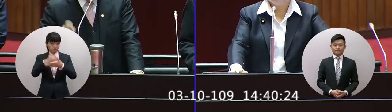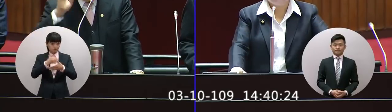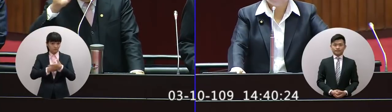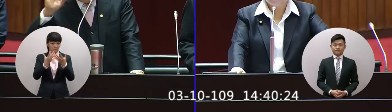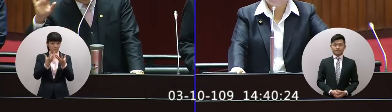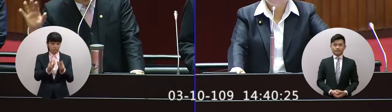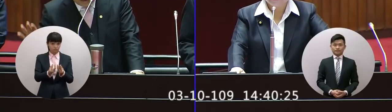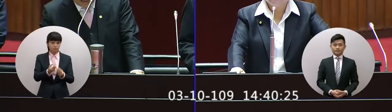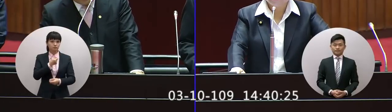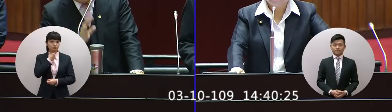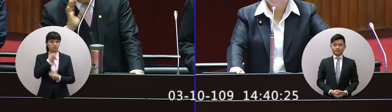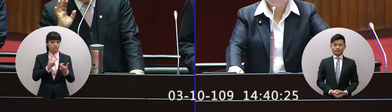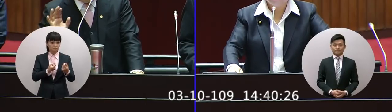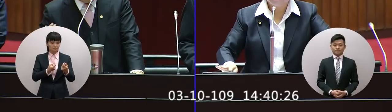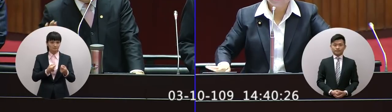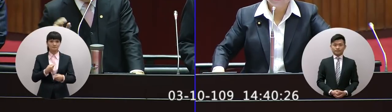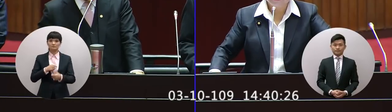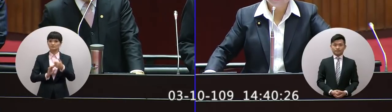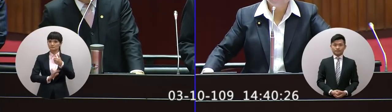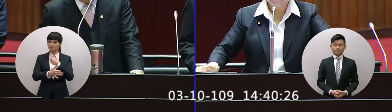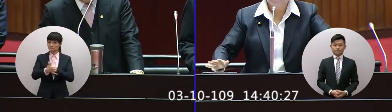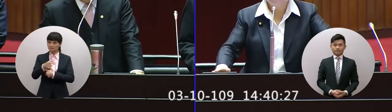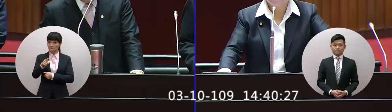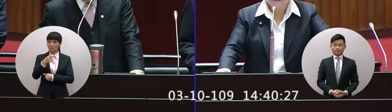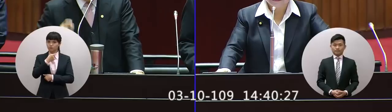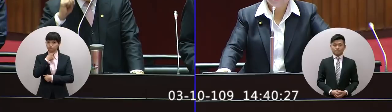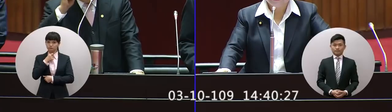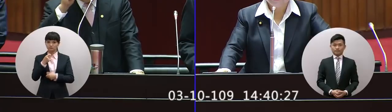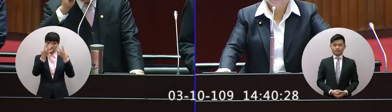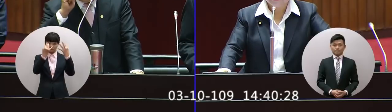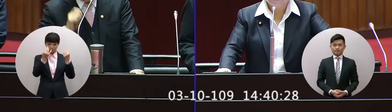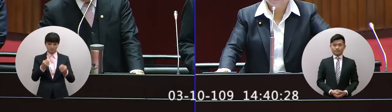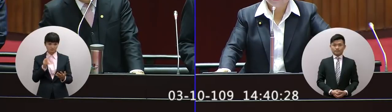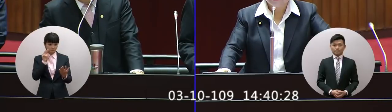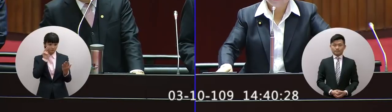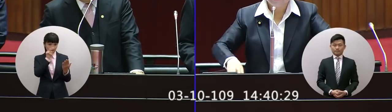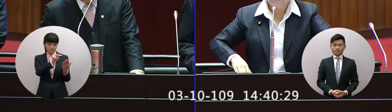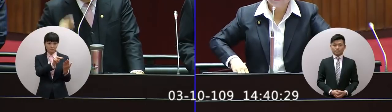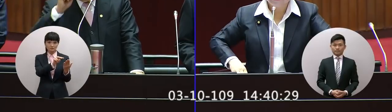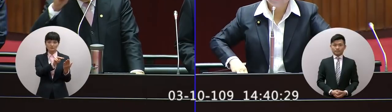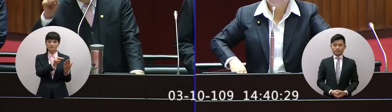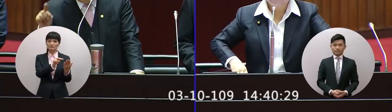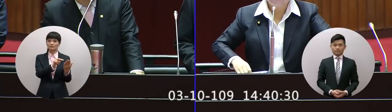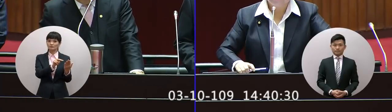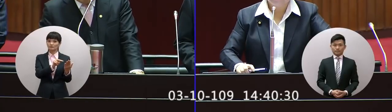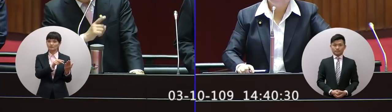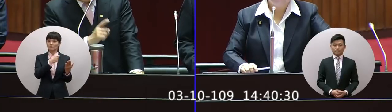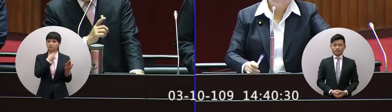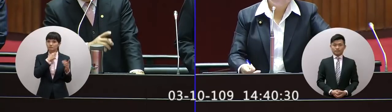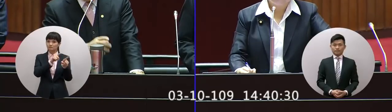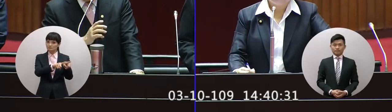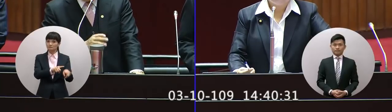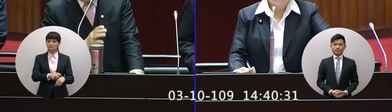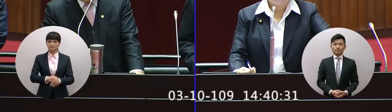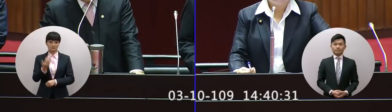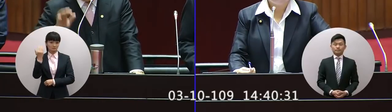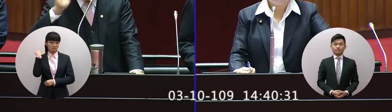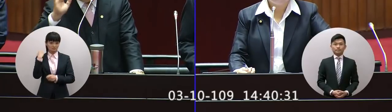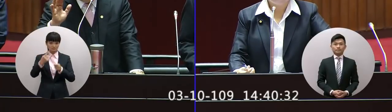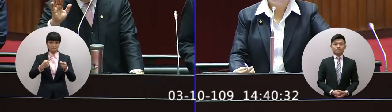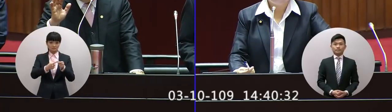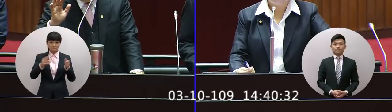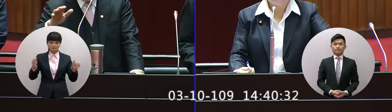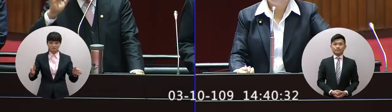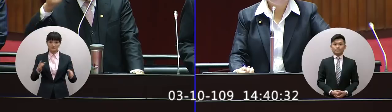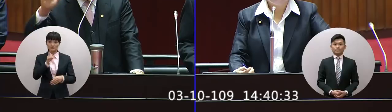要看到数字说话。过去一年，包括台中市在内